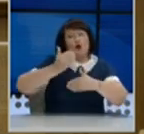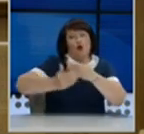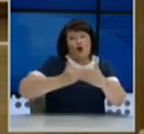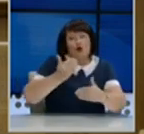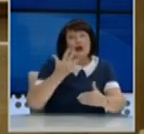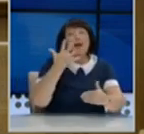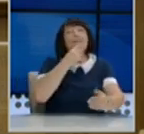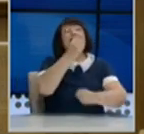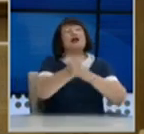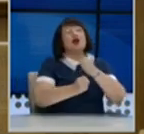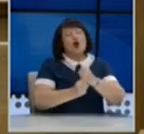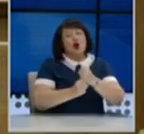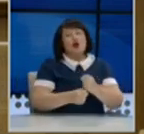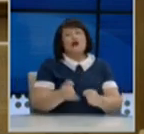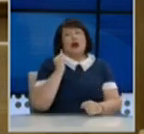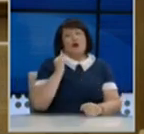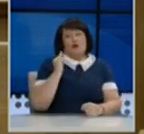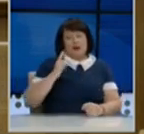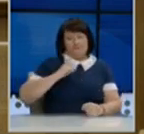από 5 χρόνια μετά.